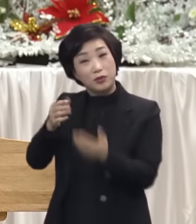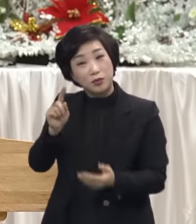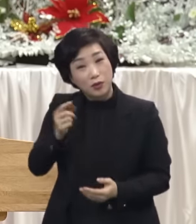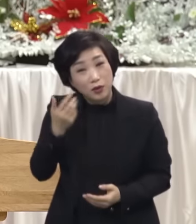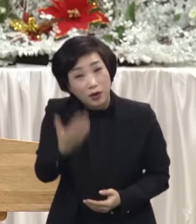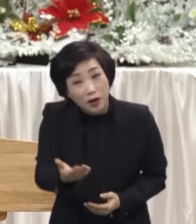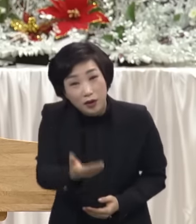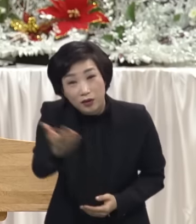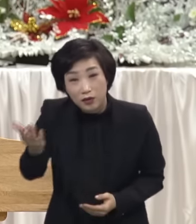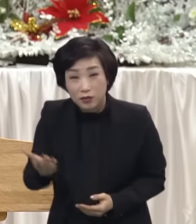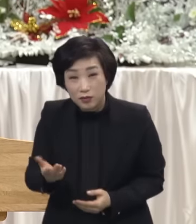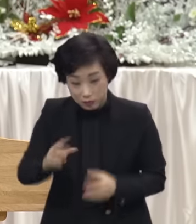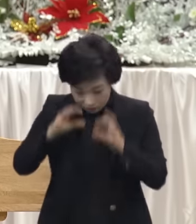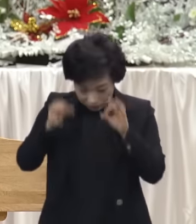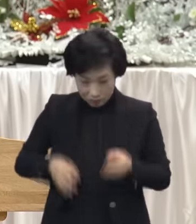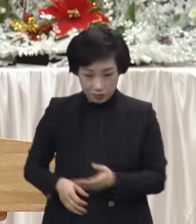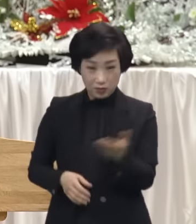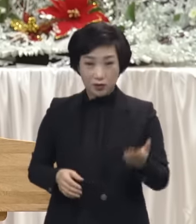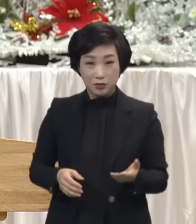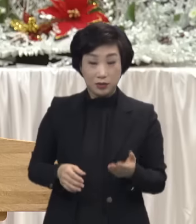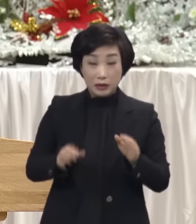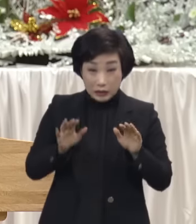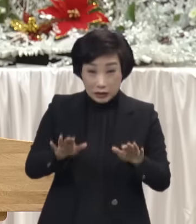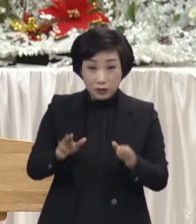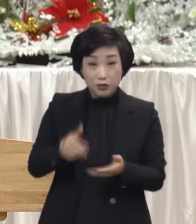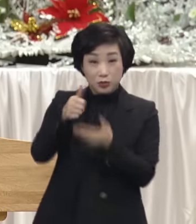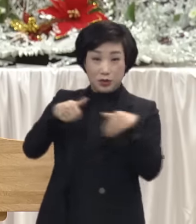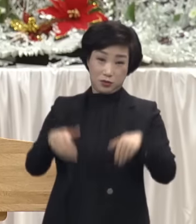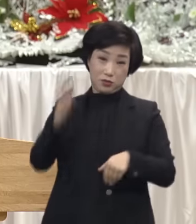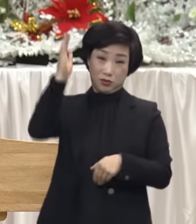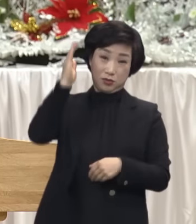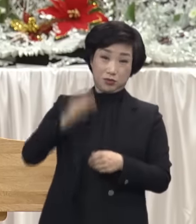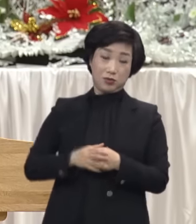했습니까? 응? 주님은 주의 종을 통해서